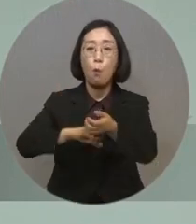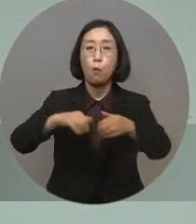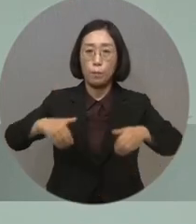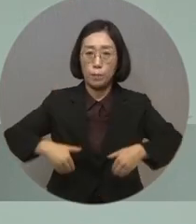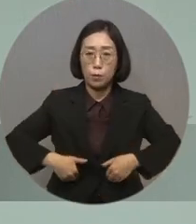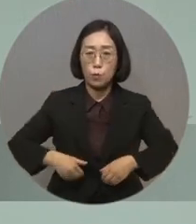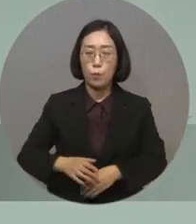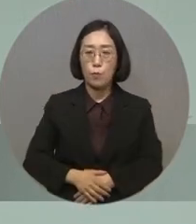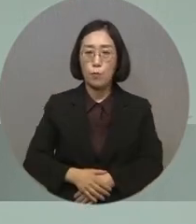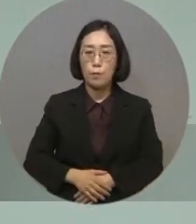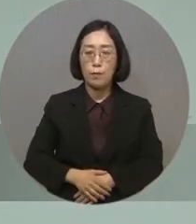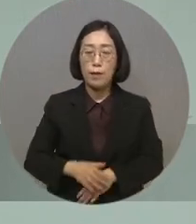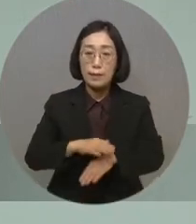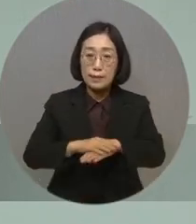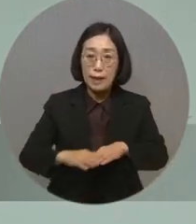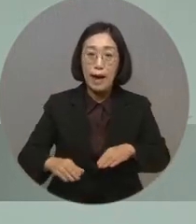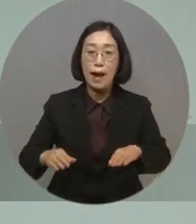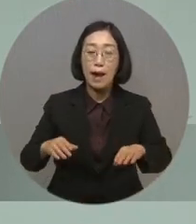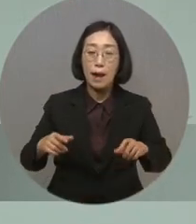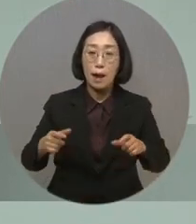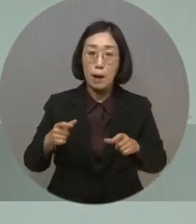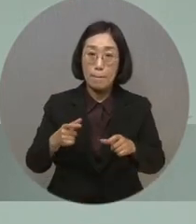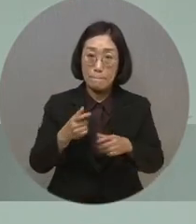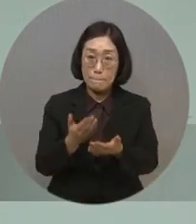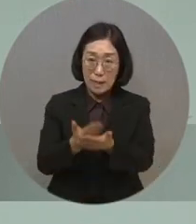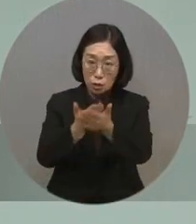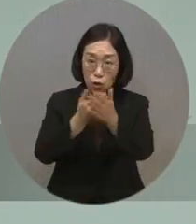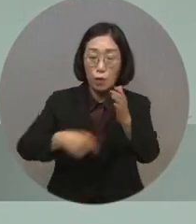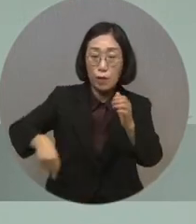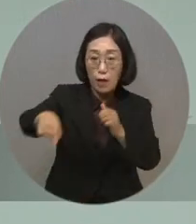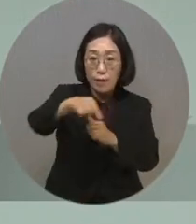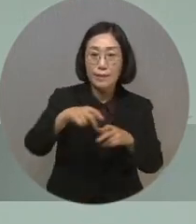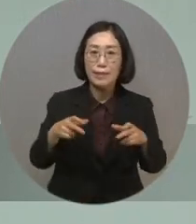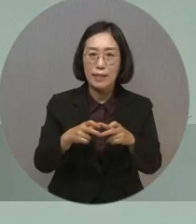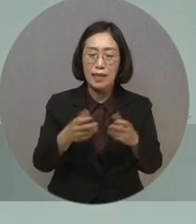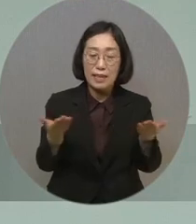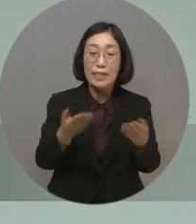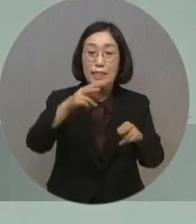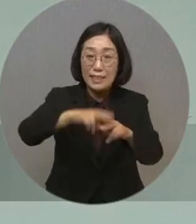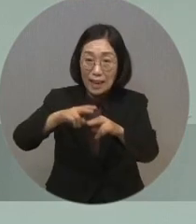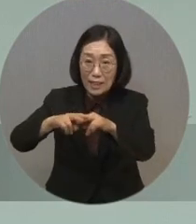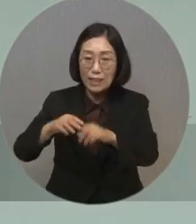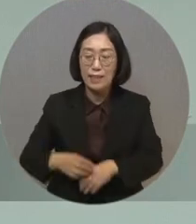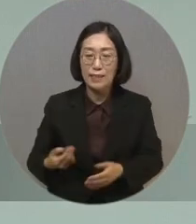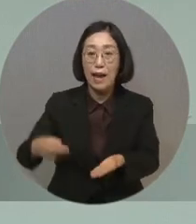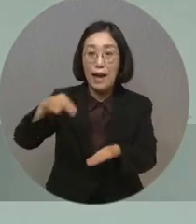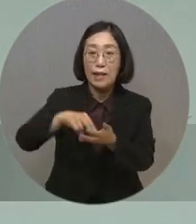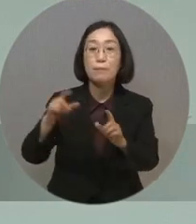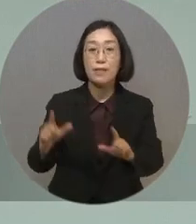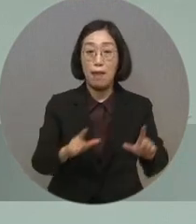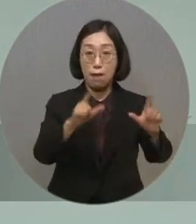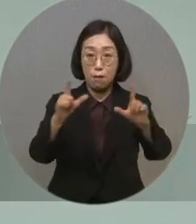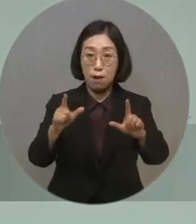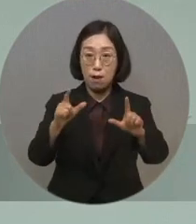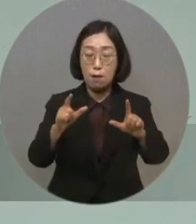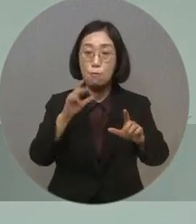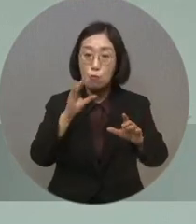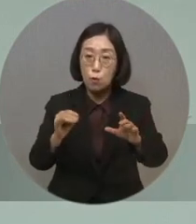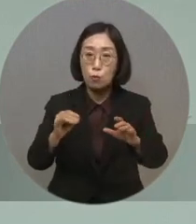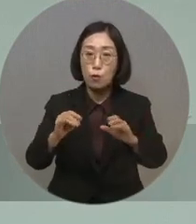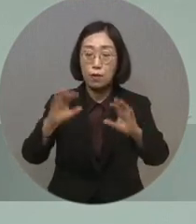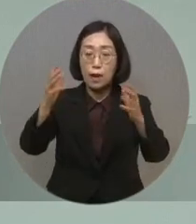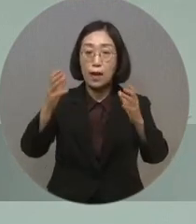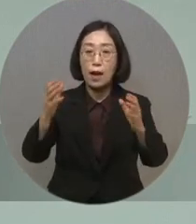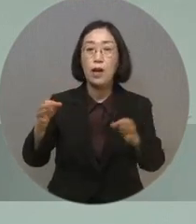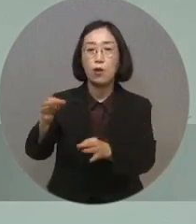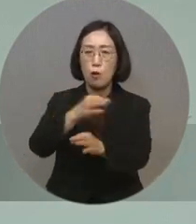생각합니다 활성화된 그런 전체 장애인의 일자리 그러니까 자립 생활은 물론이고 국가 경제